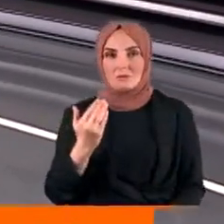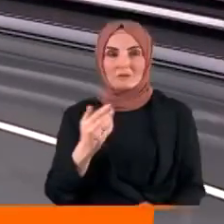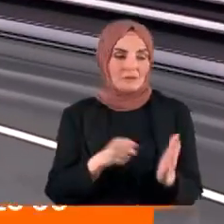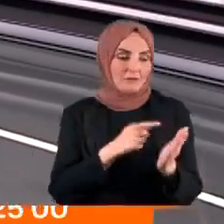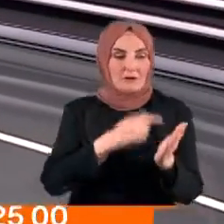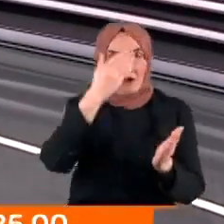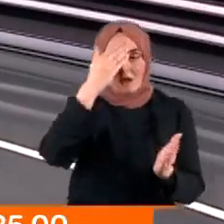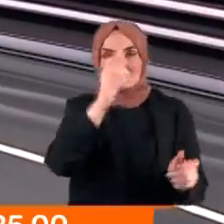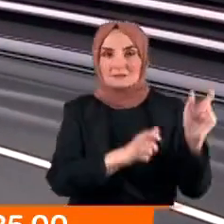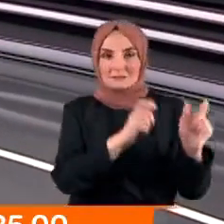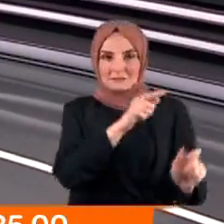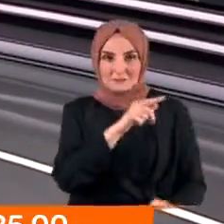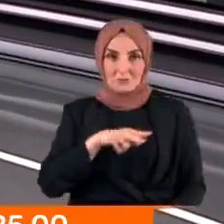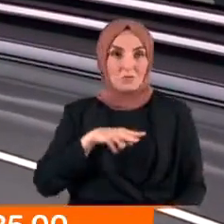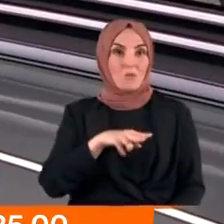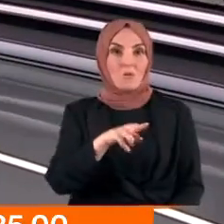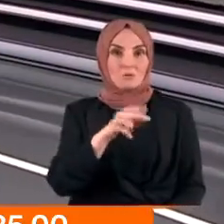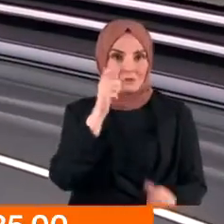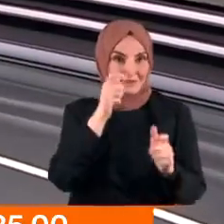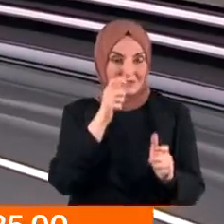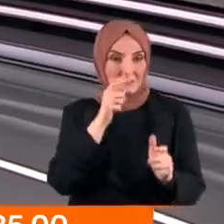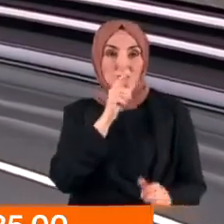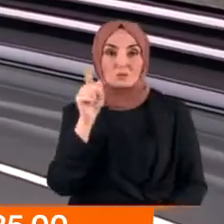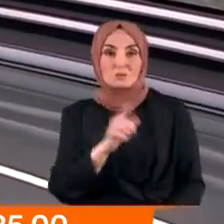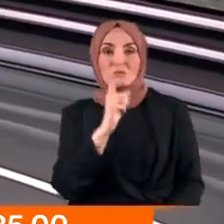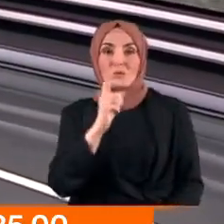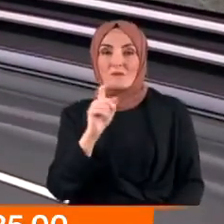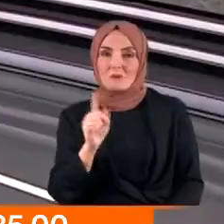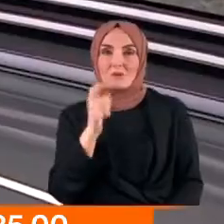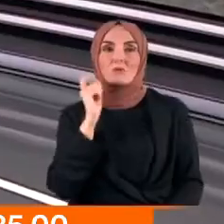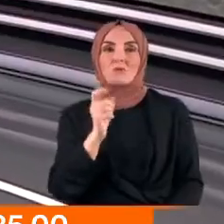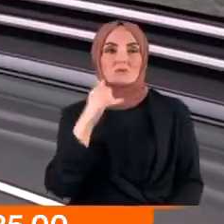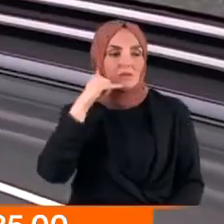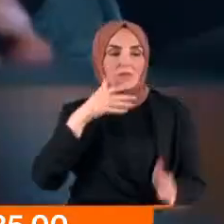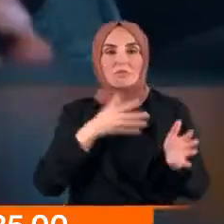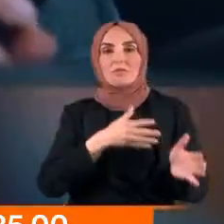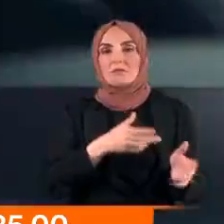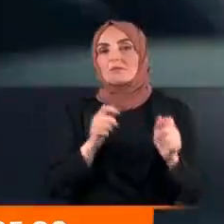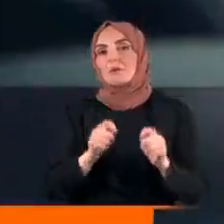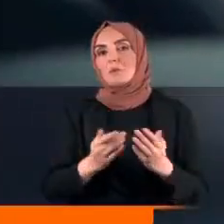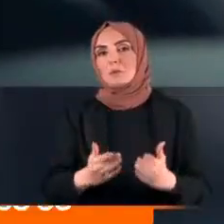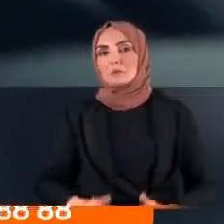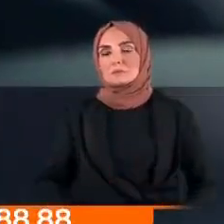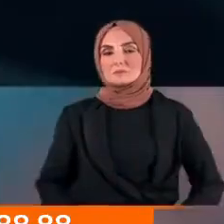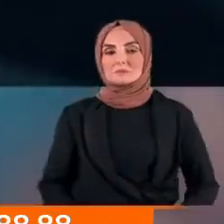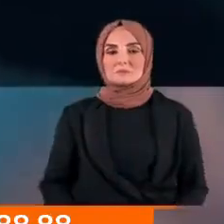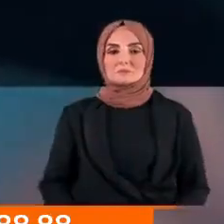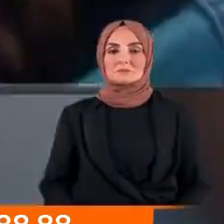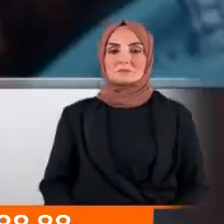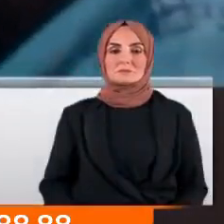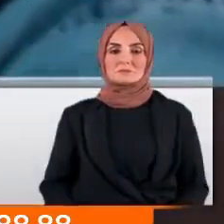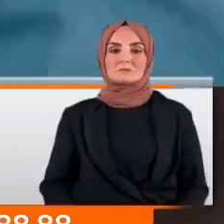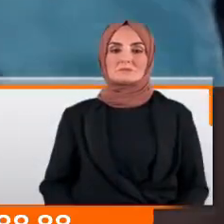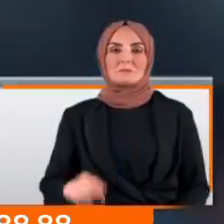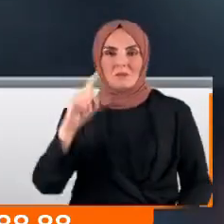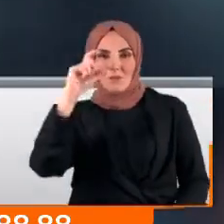dikkatlerinin %99,9'unu telefonlarına veriyor ama ben yorum çık o zaman